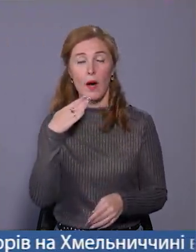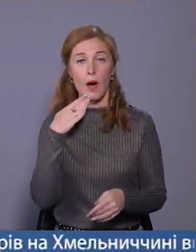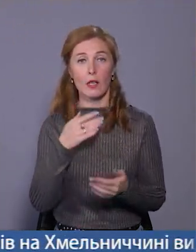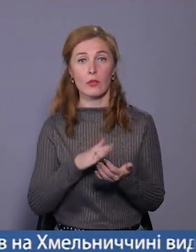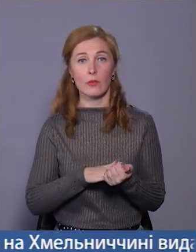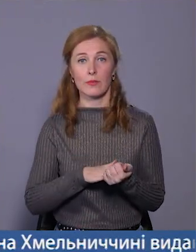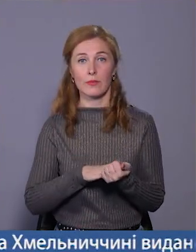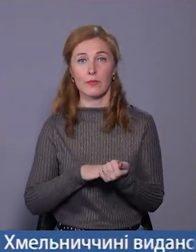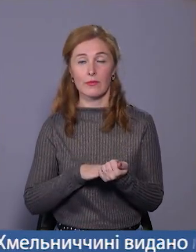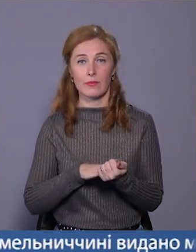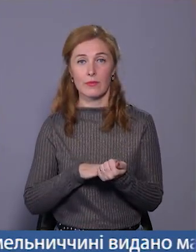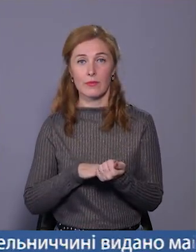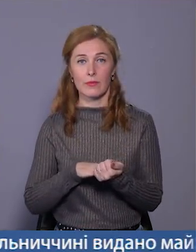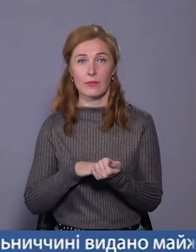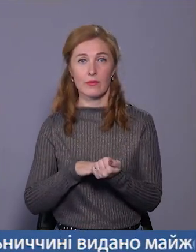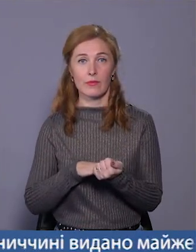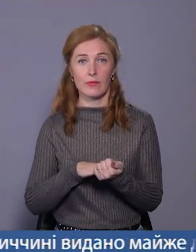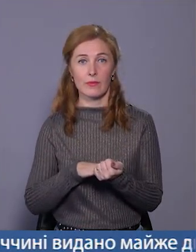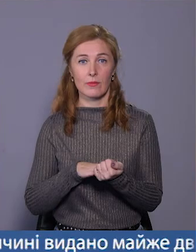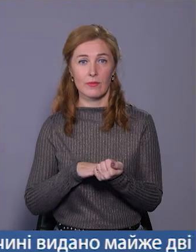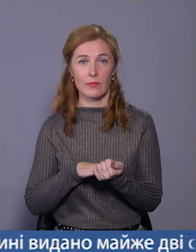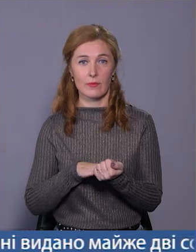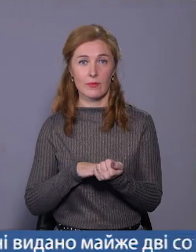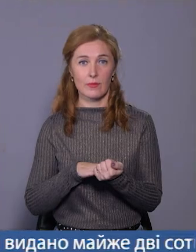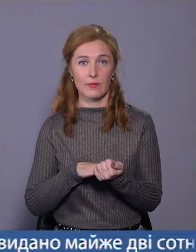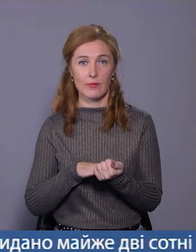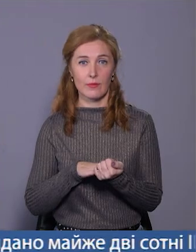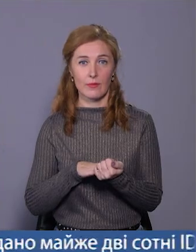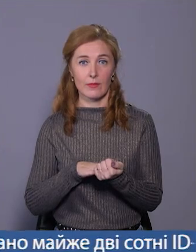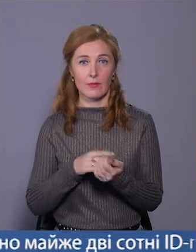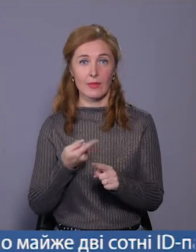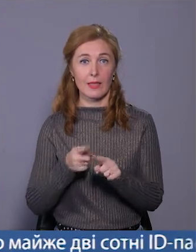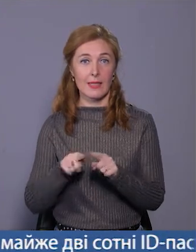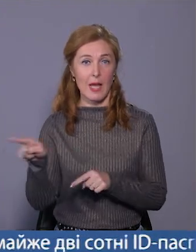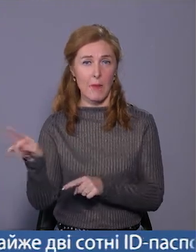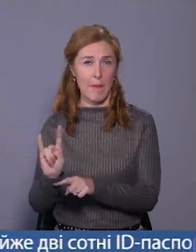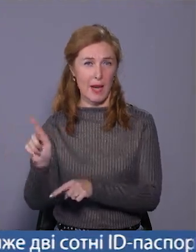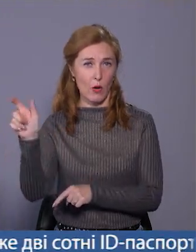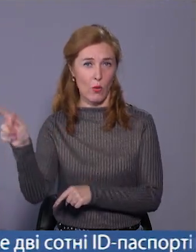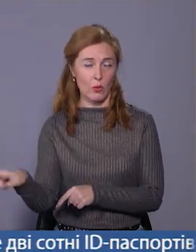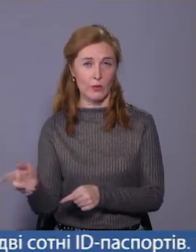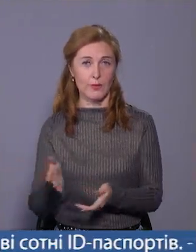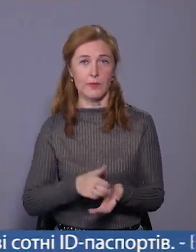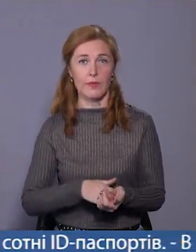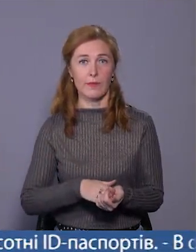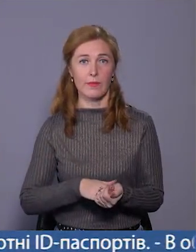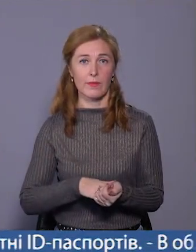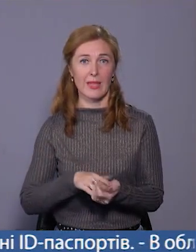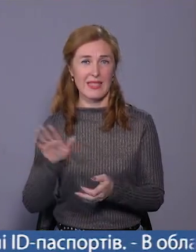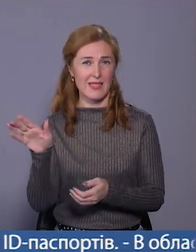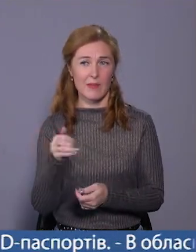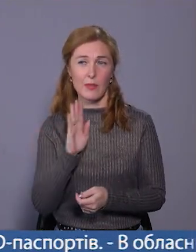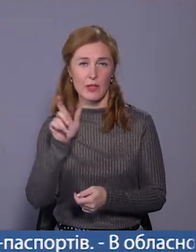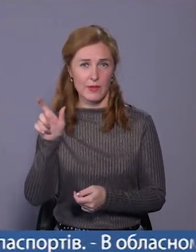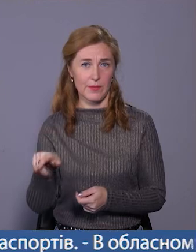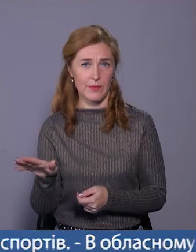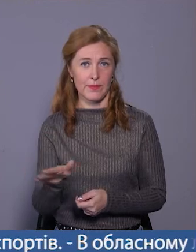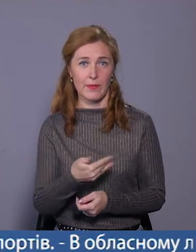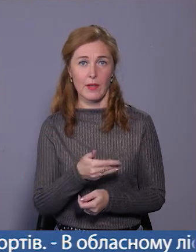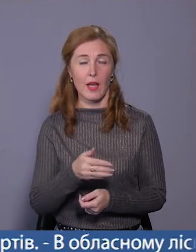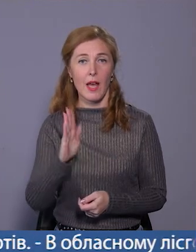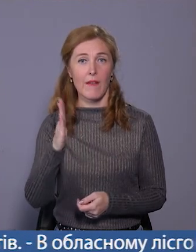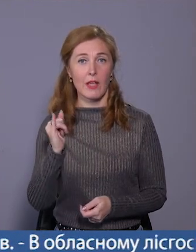щоб... Що ви робите, пані? Це брехун. Це брехун. Таня, заберіть Таню звідси. Віктор